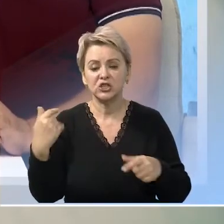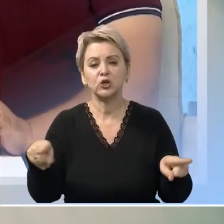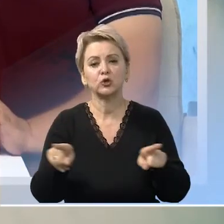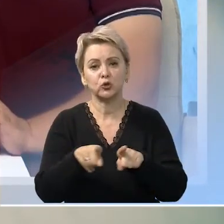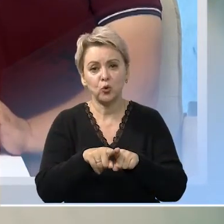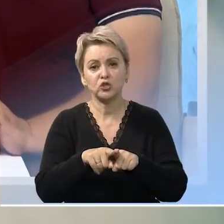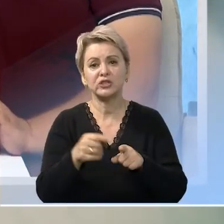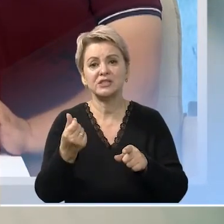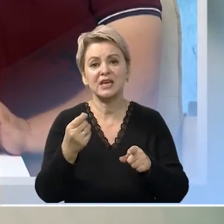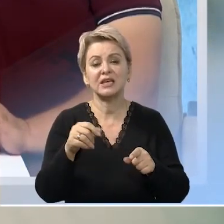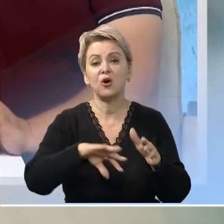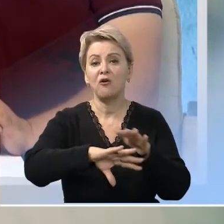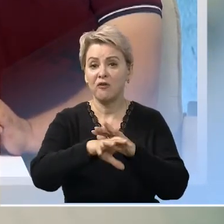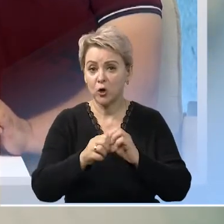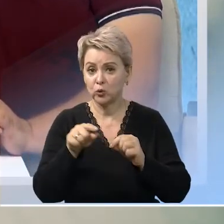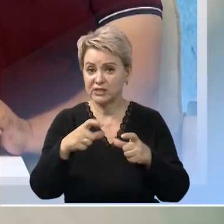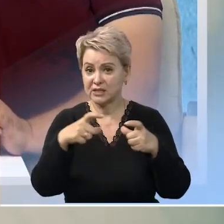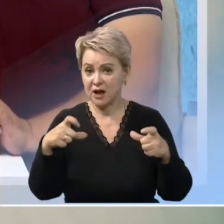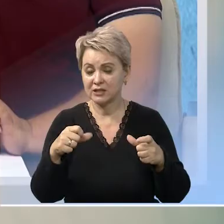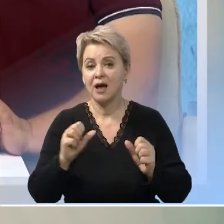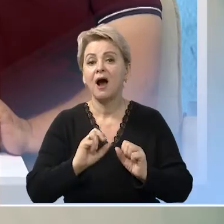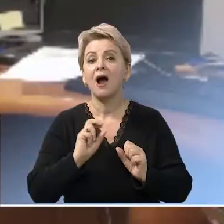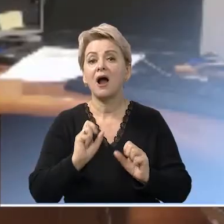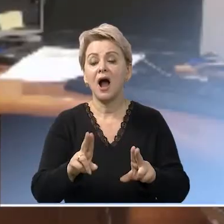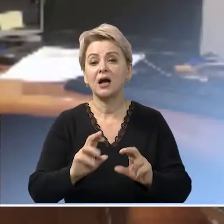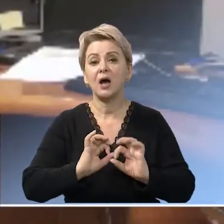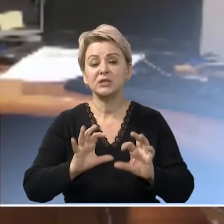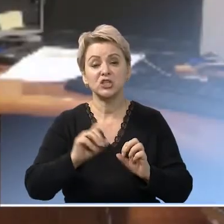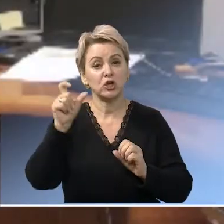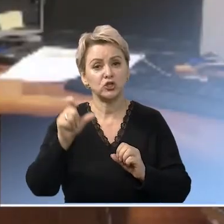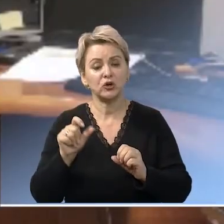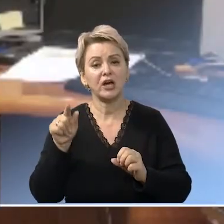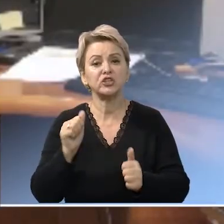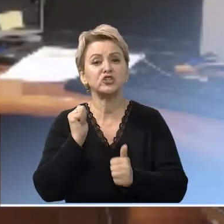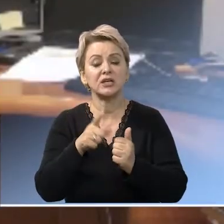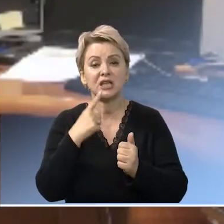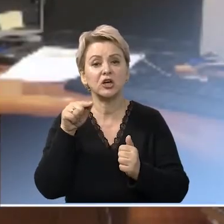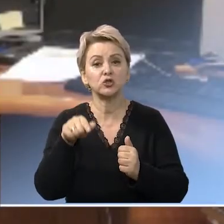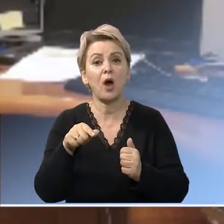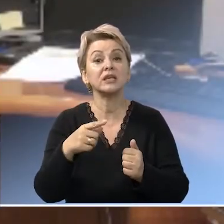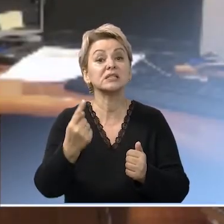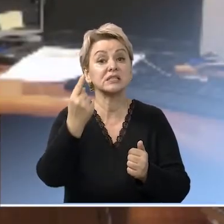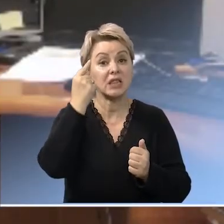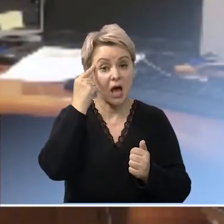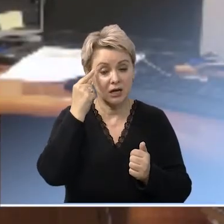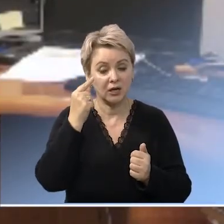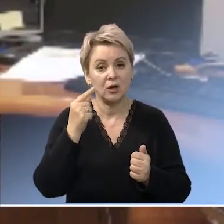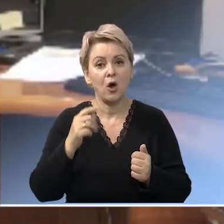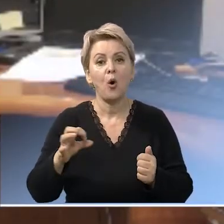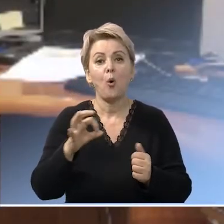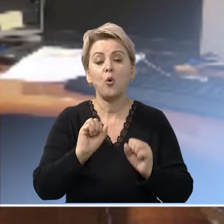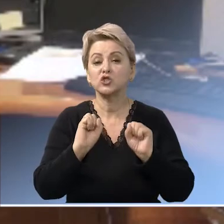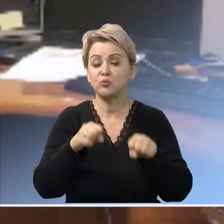них также списывают эти деньги. Вот как поясняют потерпевшие, зачастую они говорят, что они были осведомлены